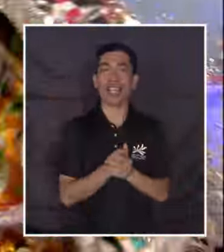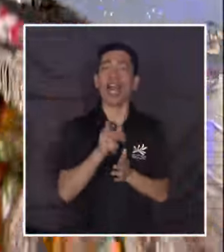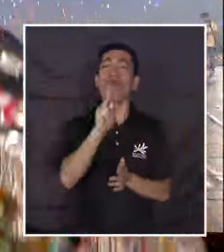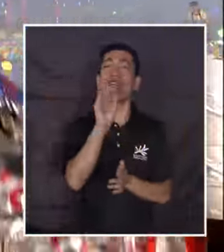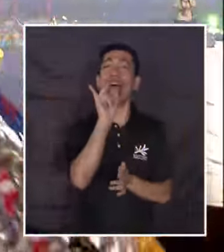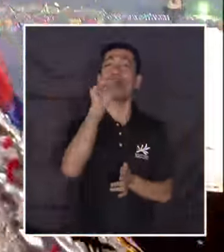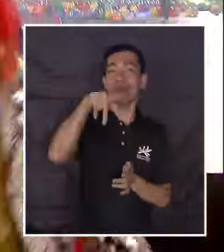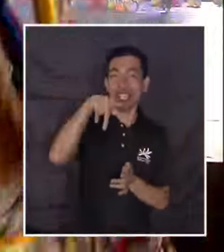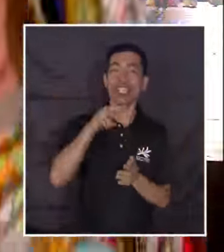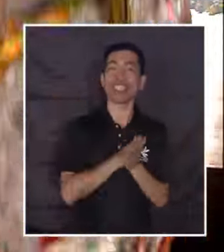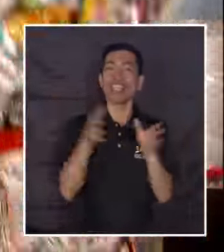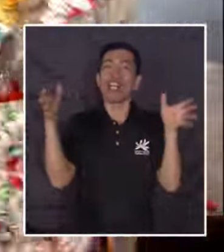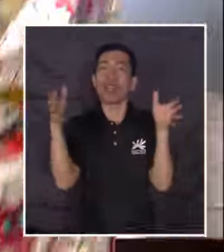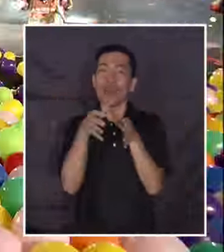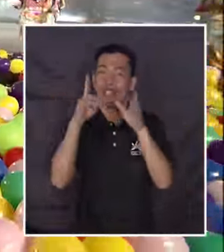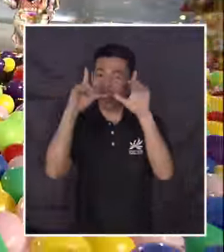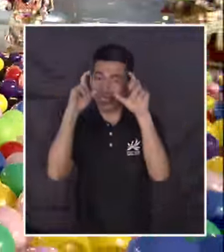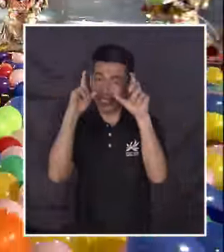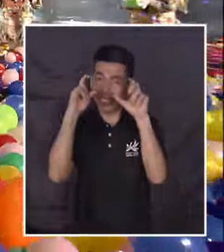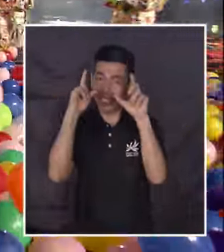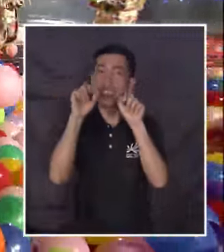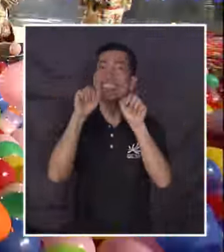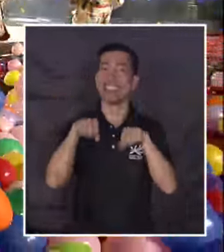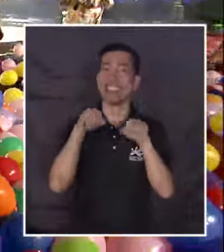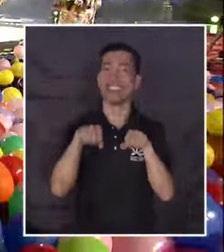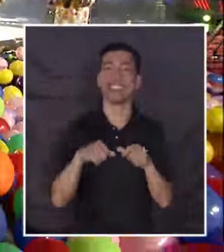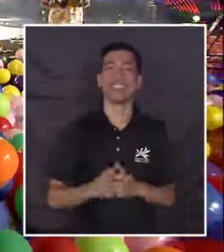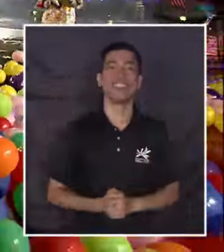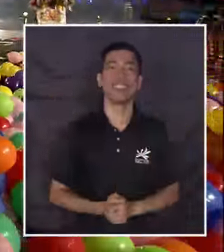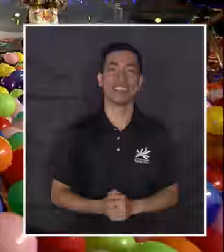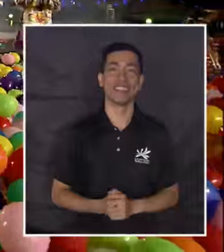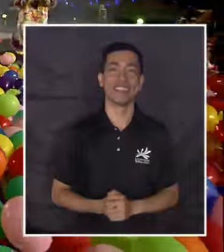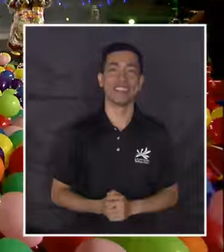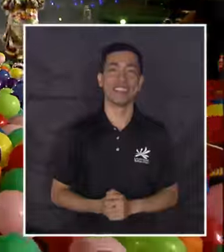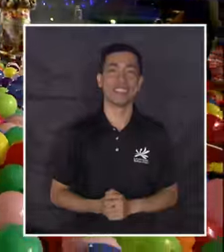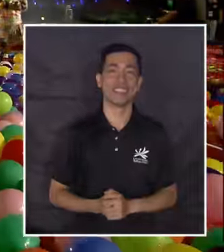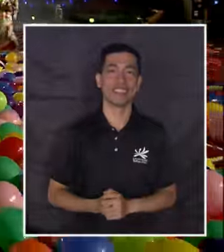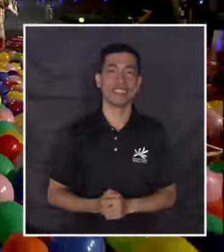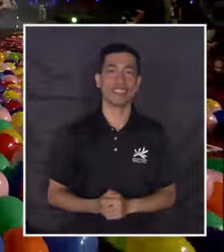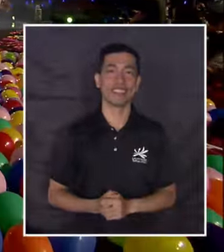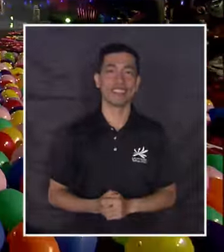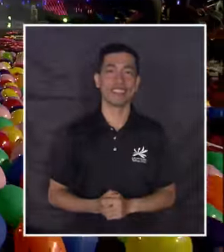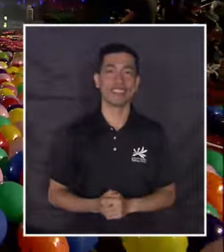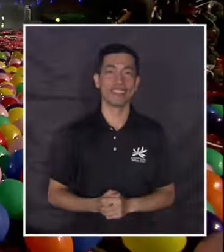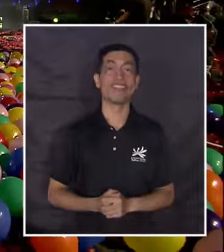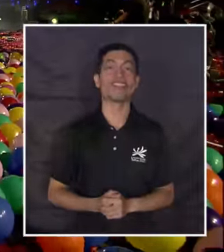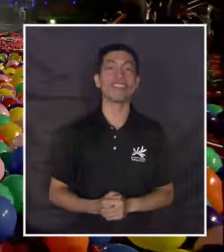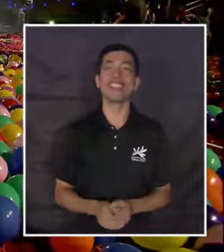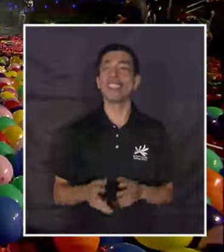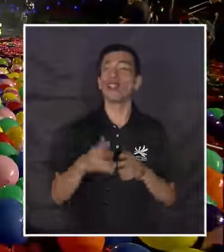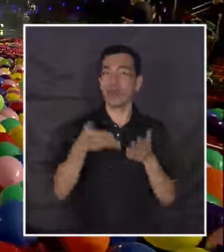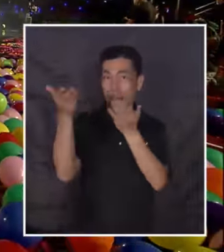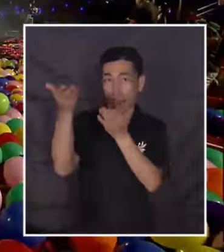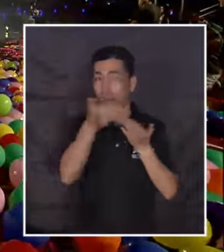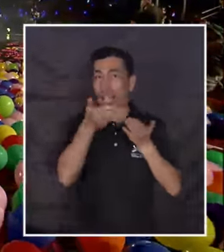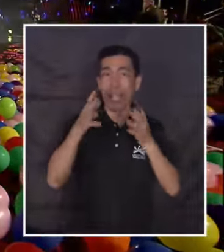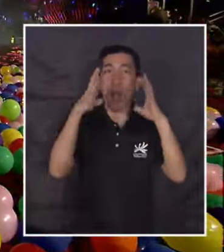可以过来跟他们拍照哦。 我们是不是请电音三太子到我们的台上？